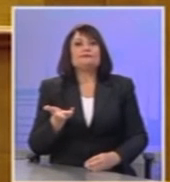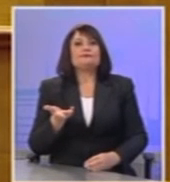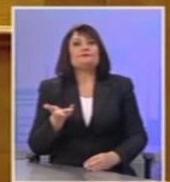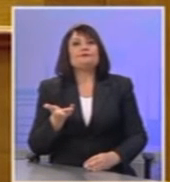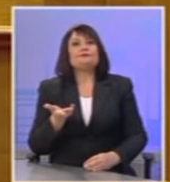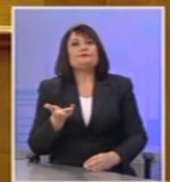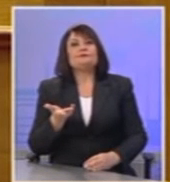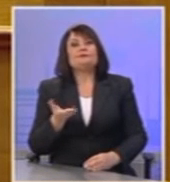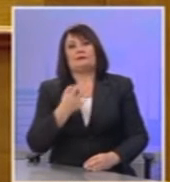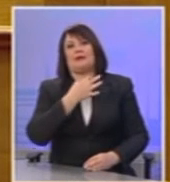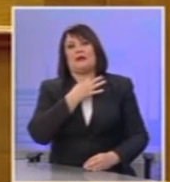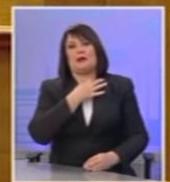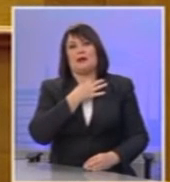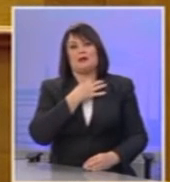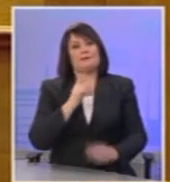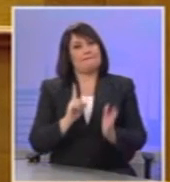με βάση την ανάγκη να κρατηθεί